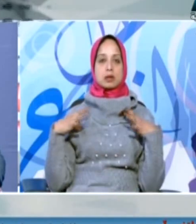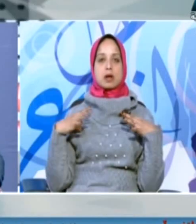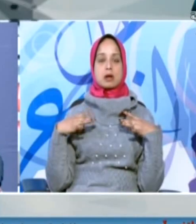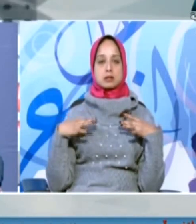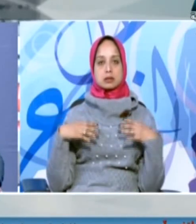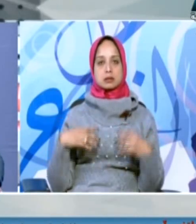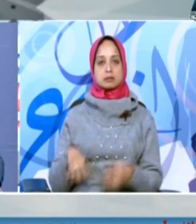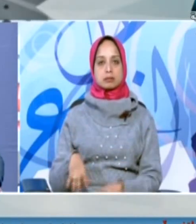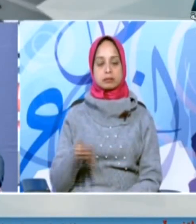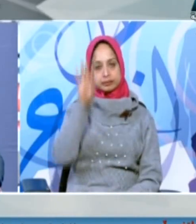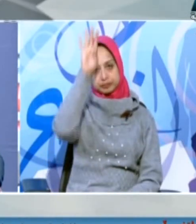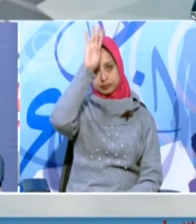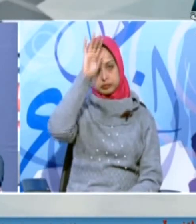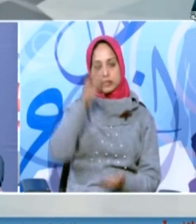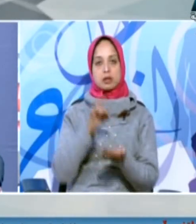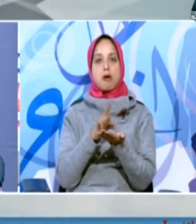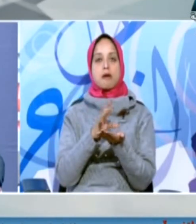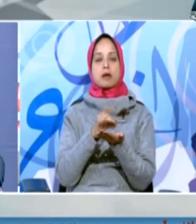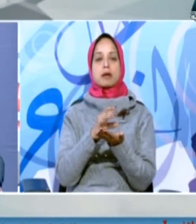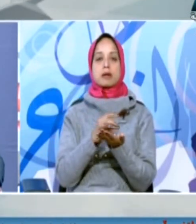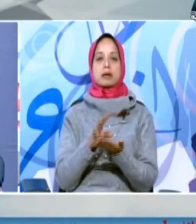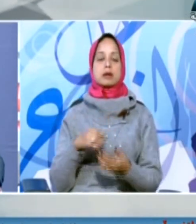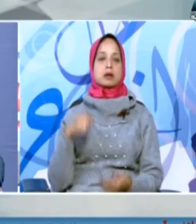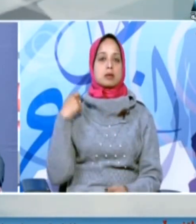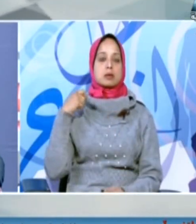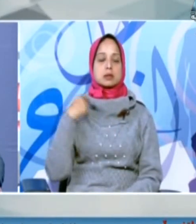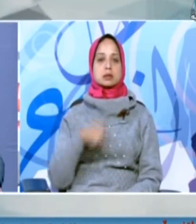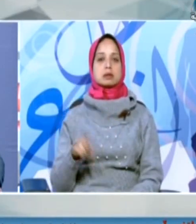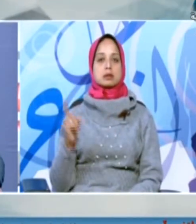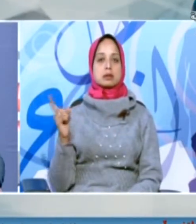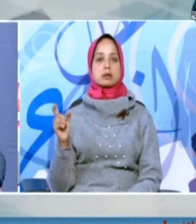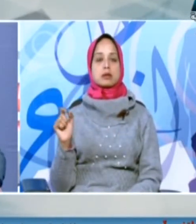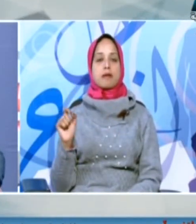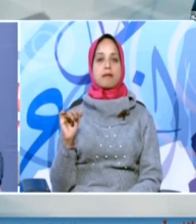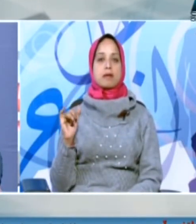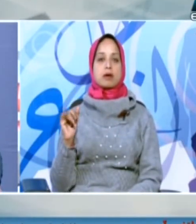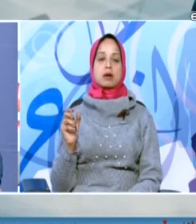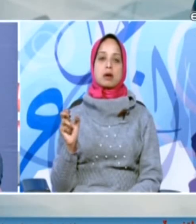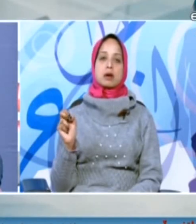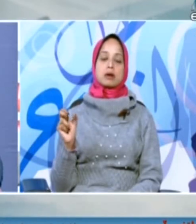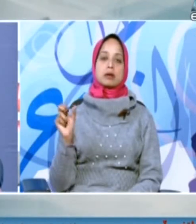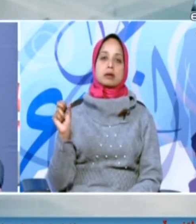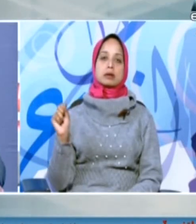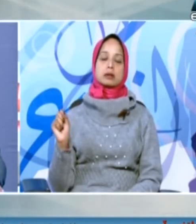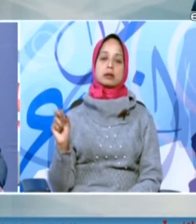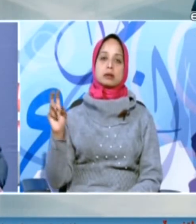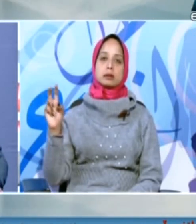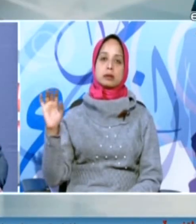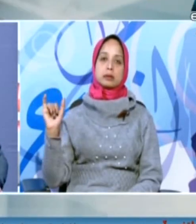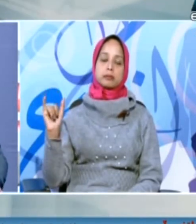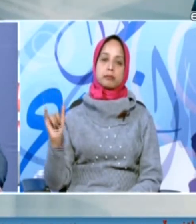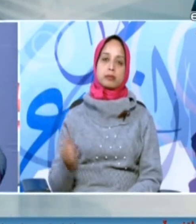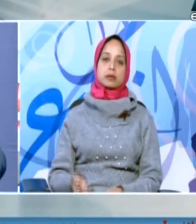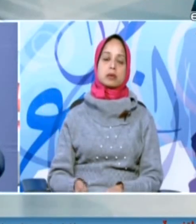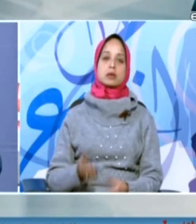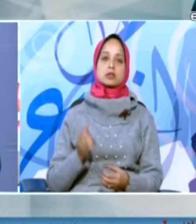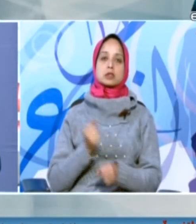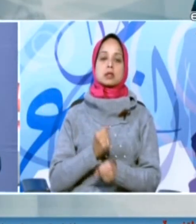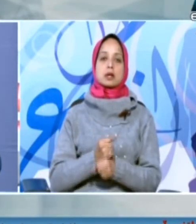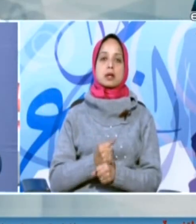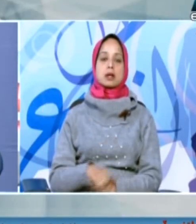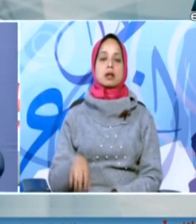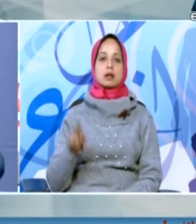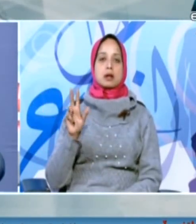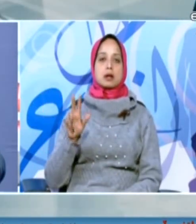إلى عزل رفقي وتعيين محمود سامي البارودي وزيرا للحربية، تمام يا بنتي؟ تبقى السؤال يجي فيها